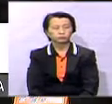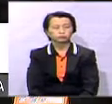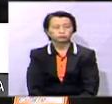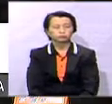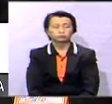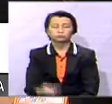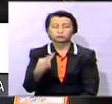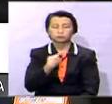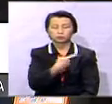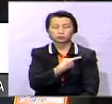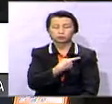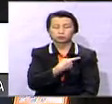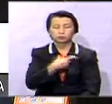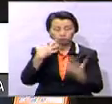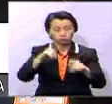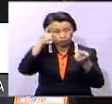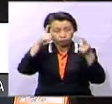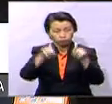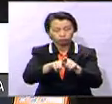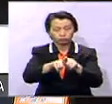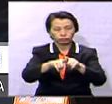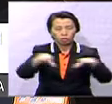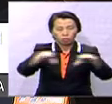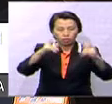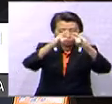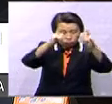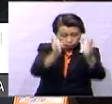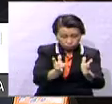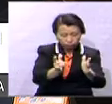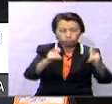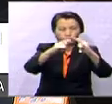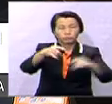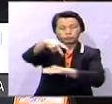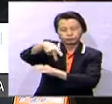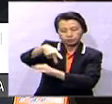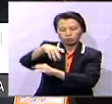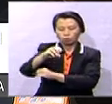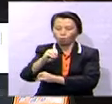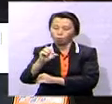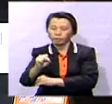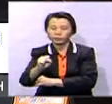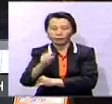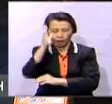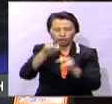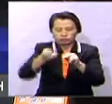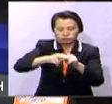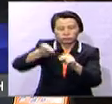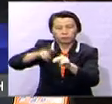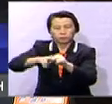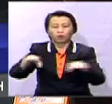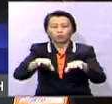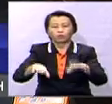Kita telah bersetuju bahawa pos-pos gabungan akan ditambah. Pos-pos gabungan bersama